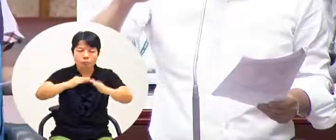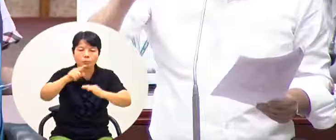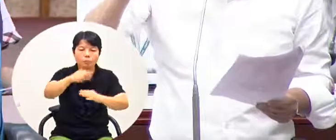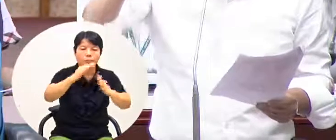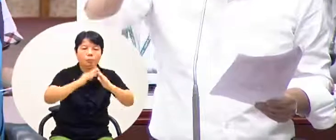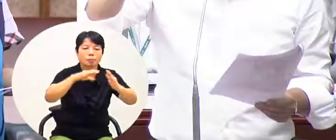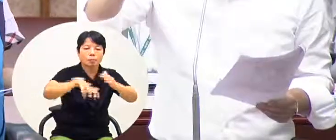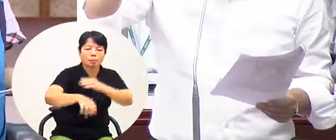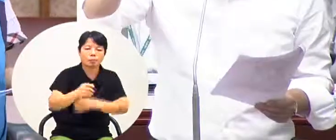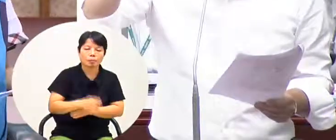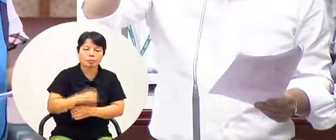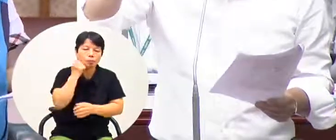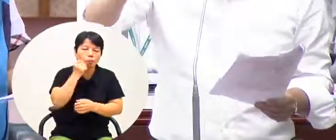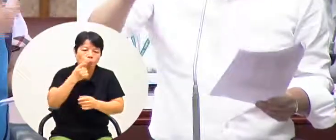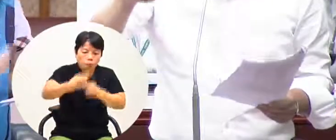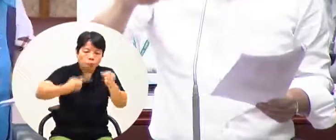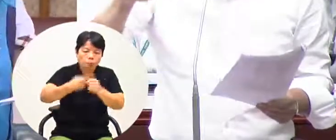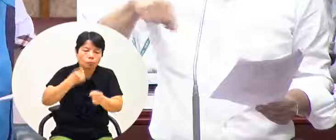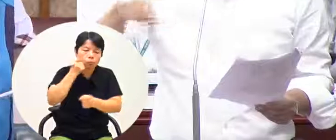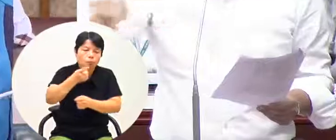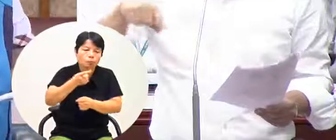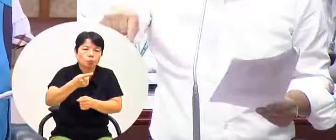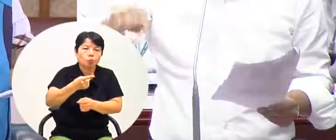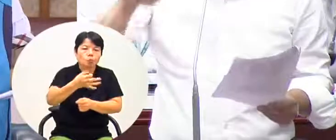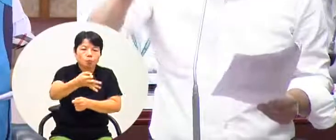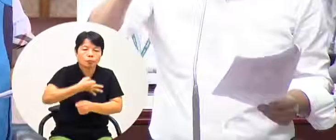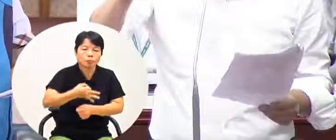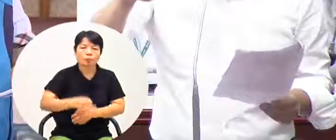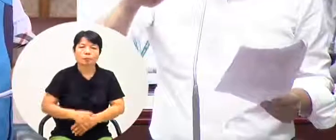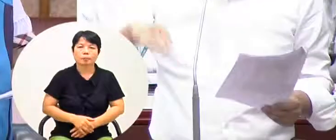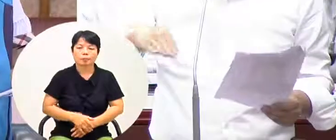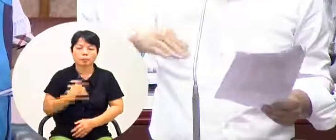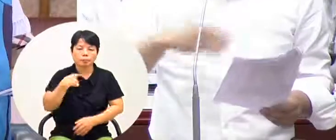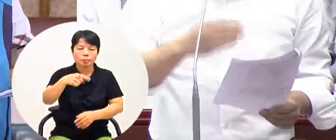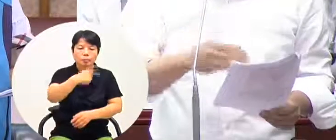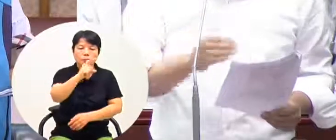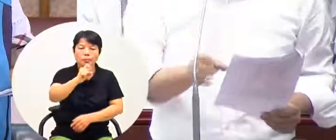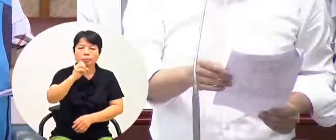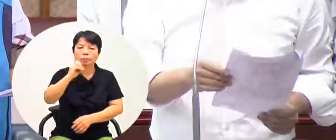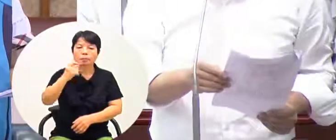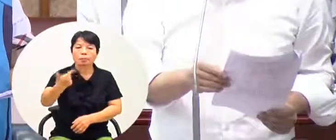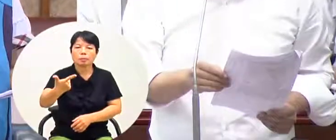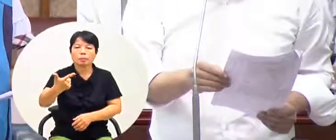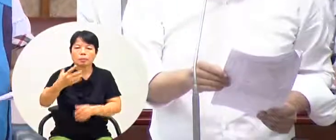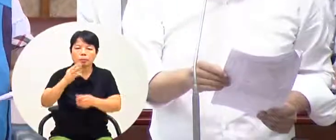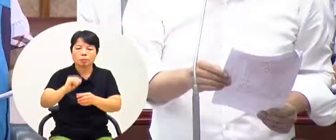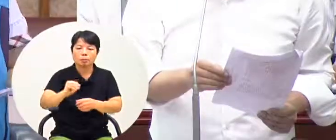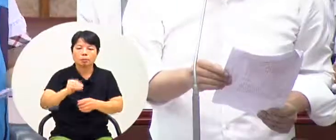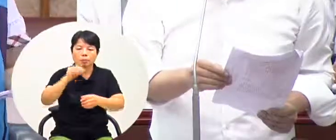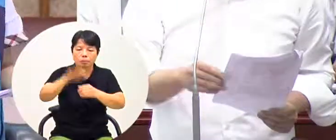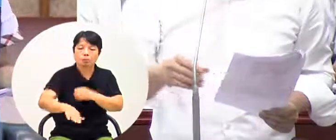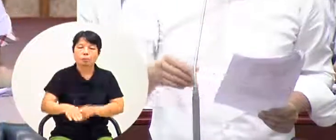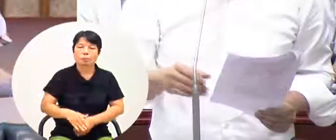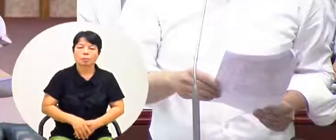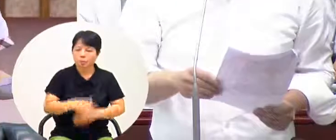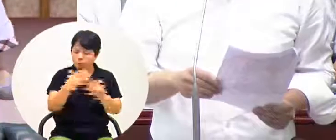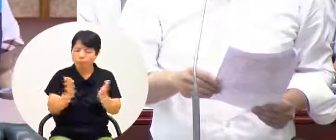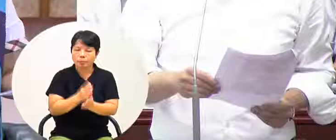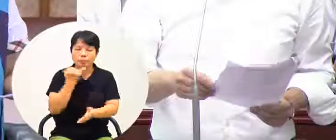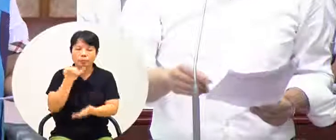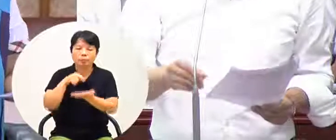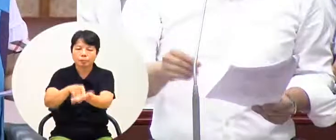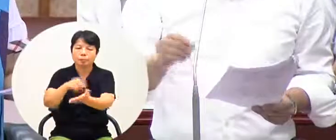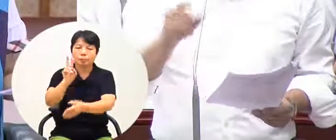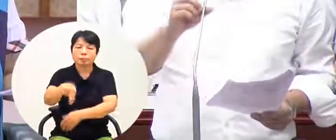在，算是106万，以今年的标准来讲，106万以下，你都可以来申请。 保留多少？大